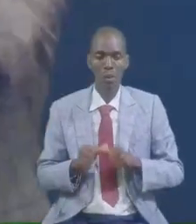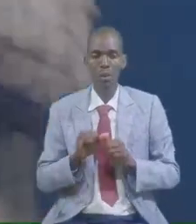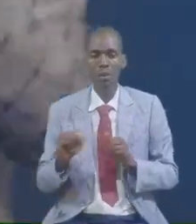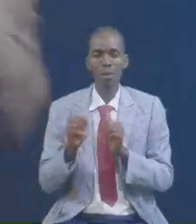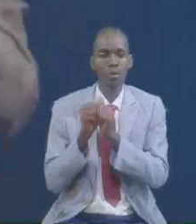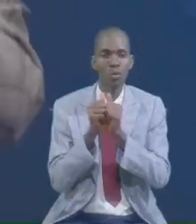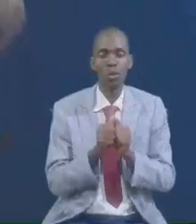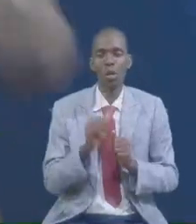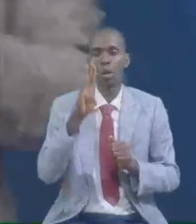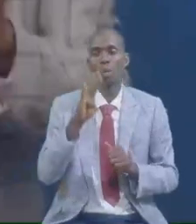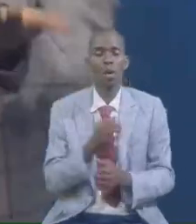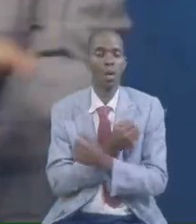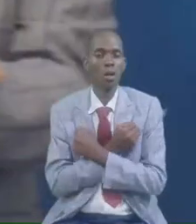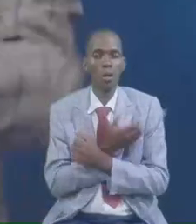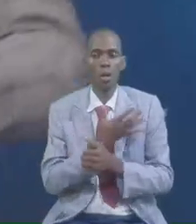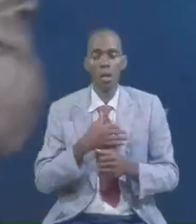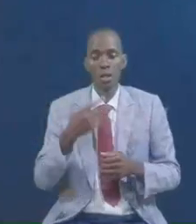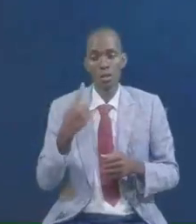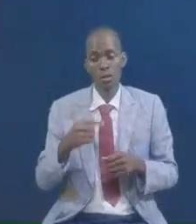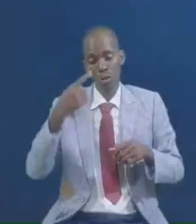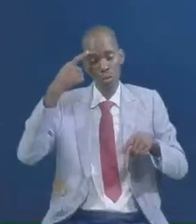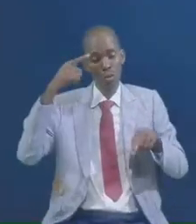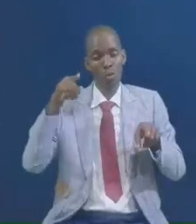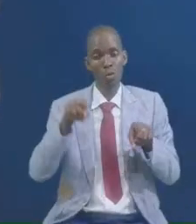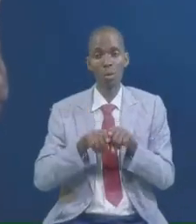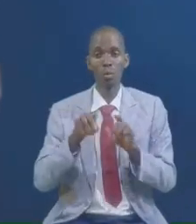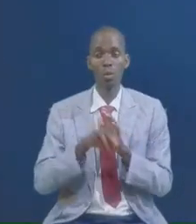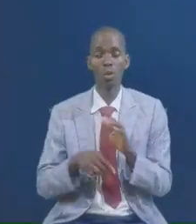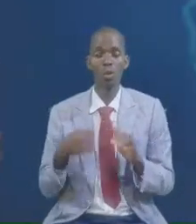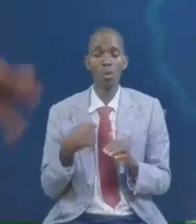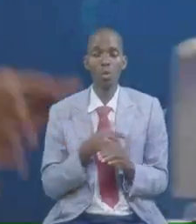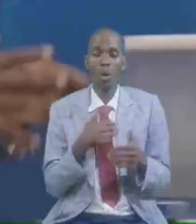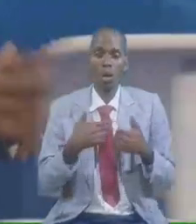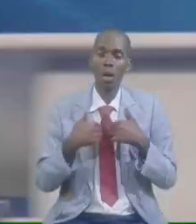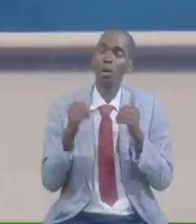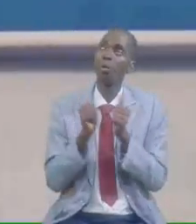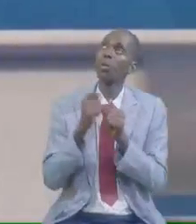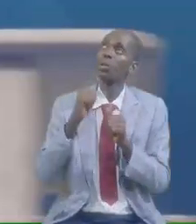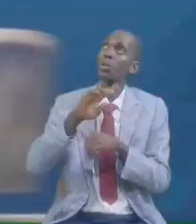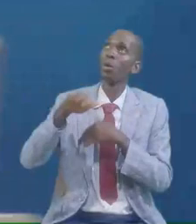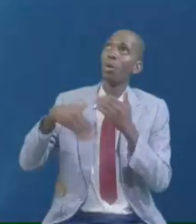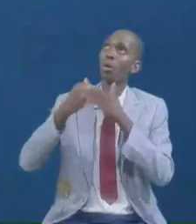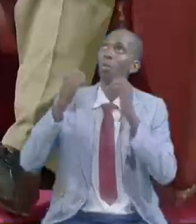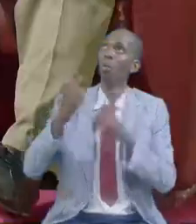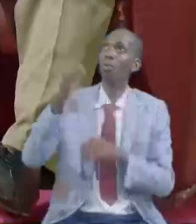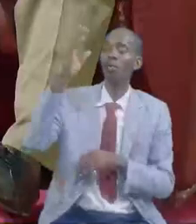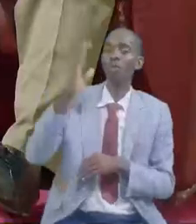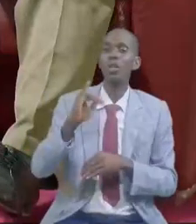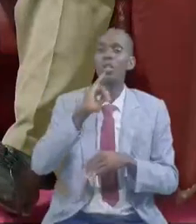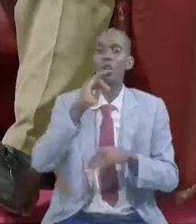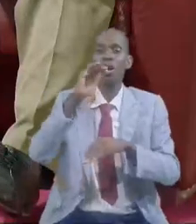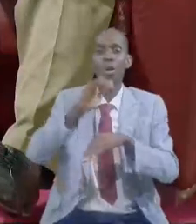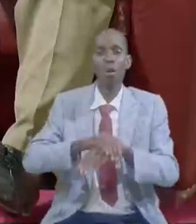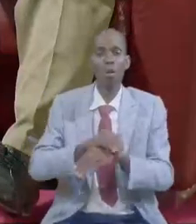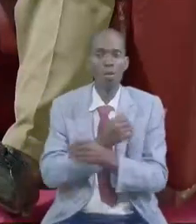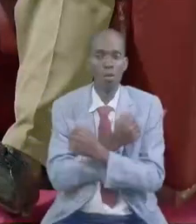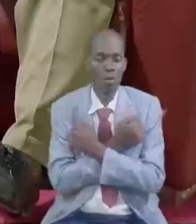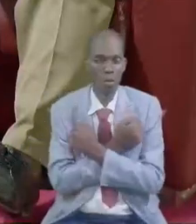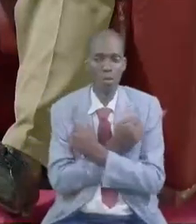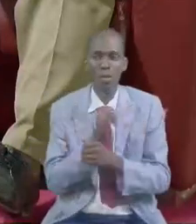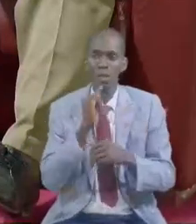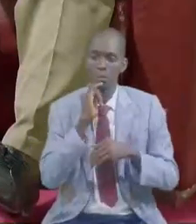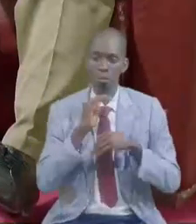ensemble par l'amour. Et l'alliance que nous avons avec le Dieu Tout-Puissant est basée sur l'amour. Est